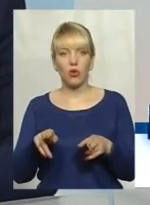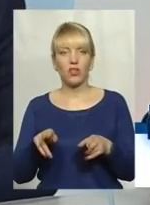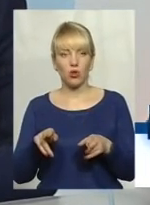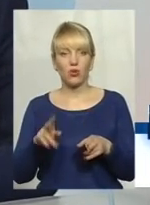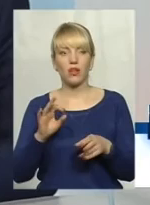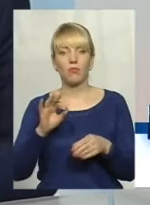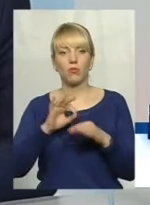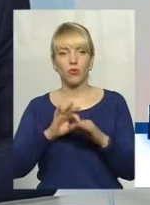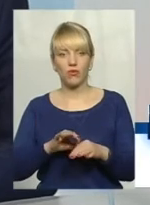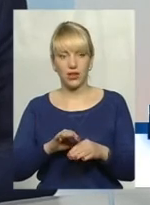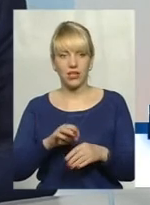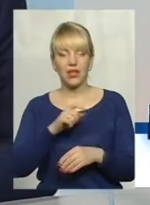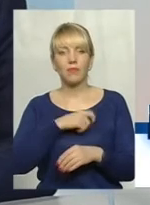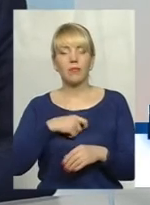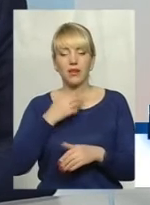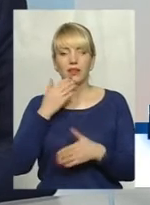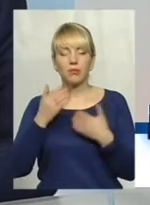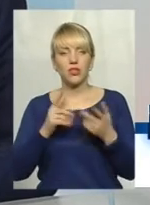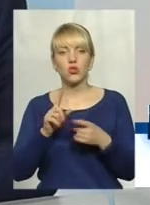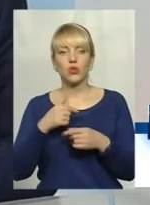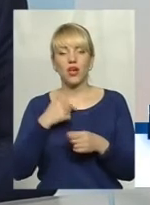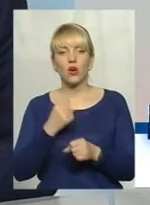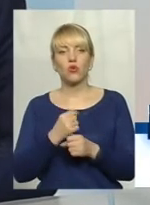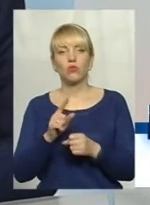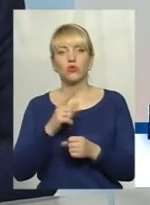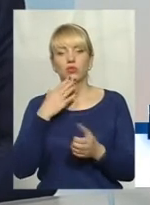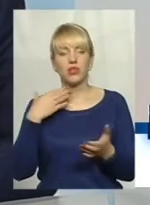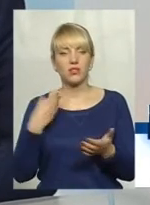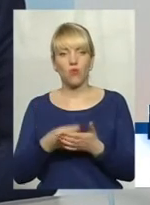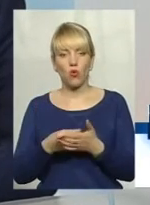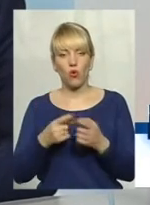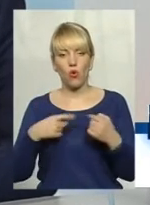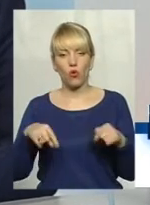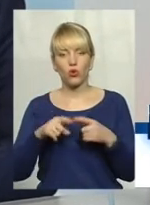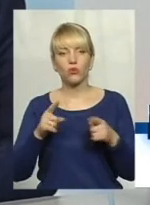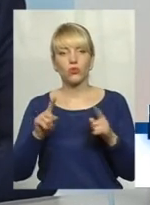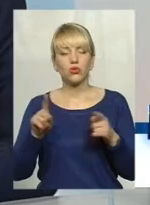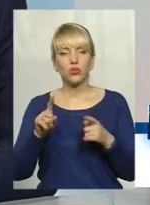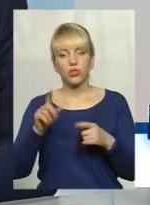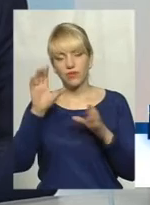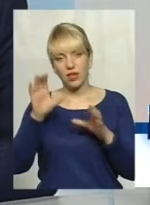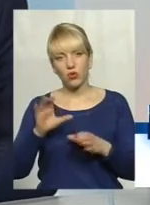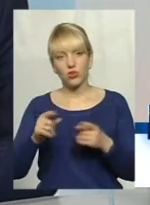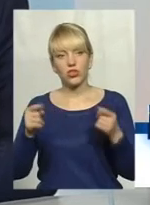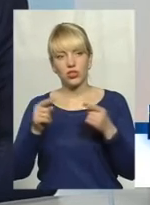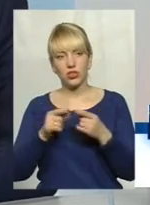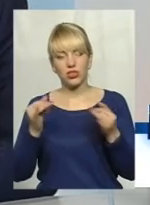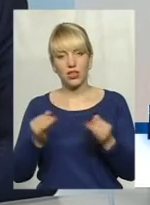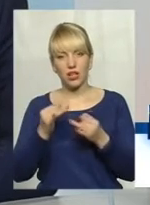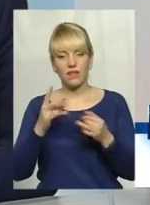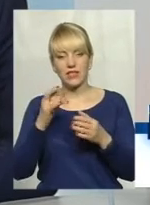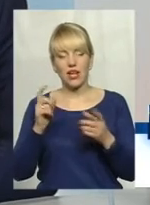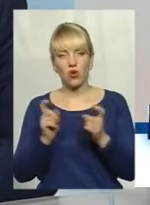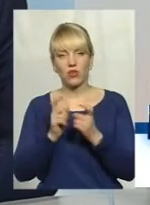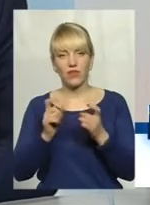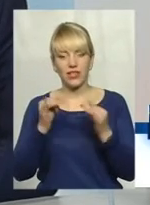і депутати питали, якщо я роблю щось для свого округу. Тому що в нас в законі дуже цікаво, за конфлікт інтересів